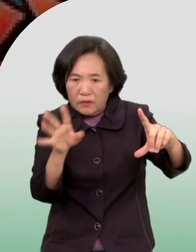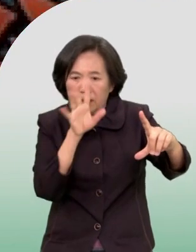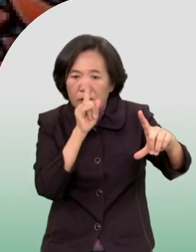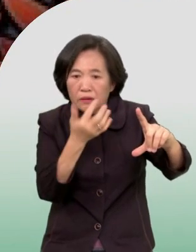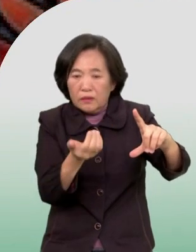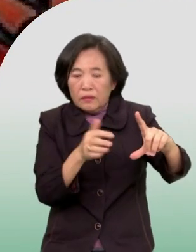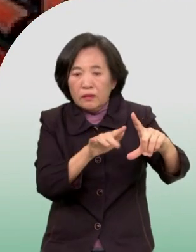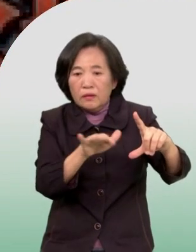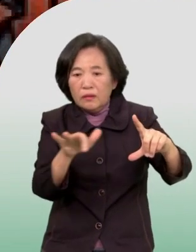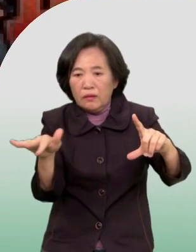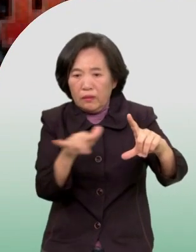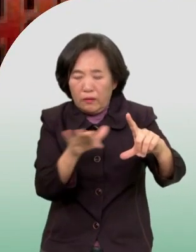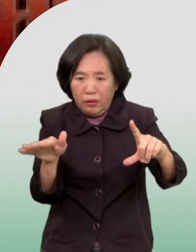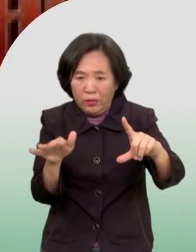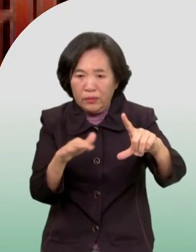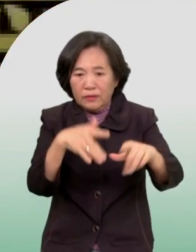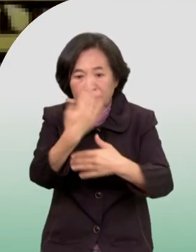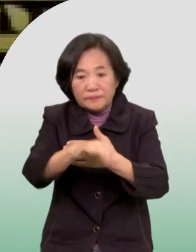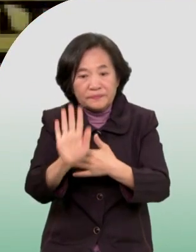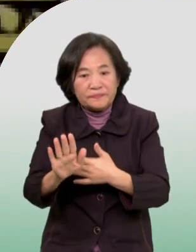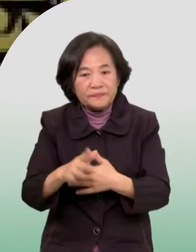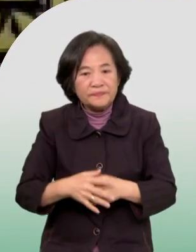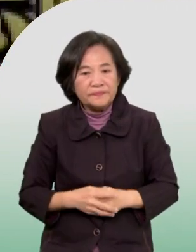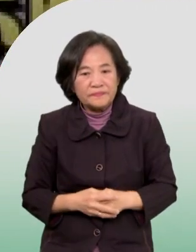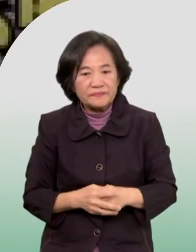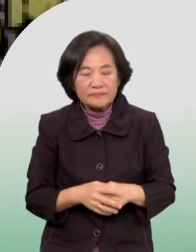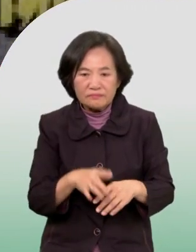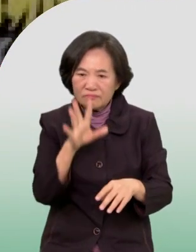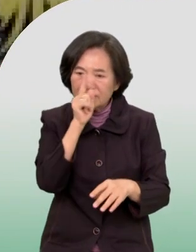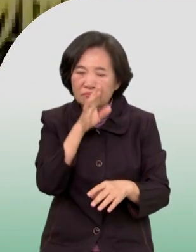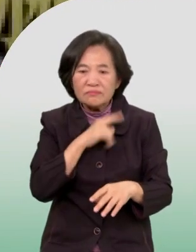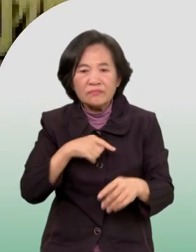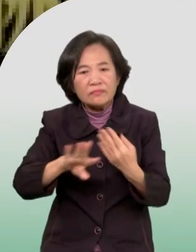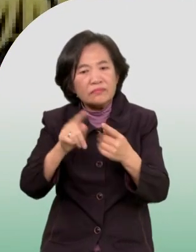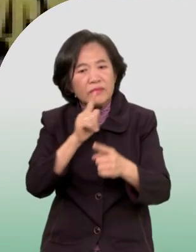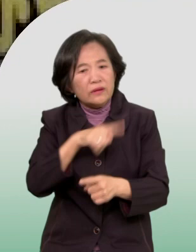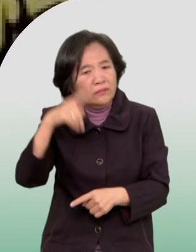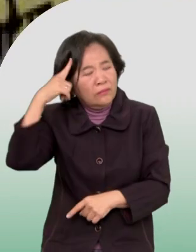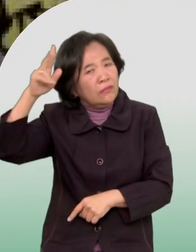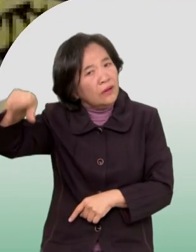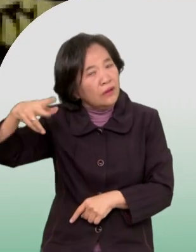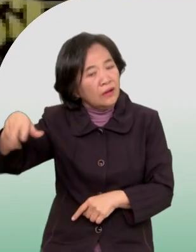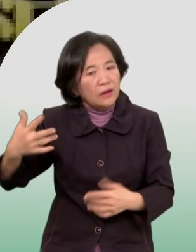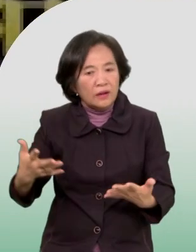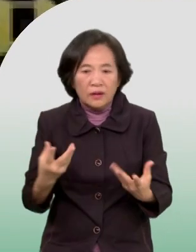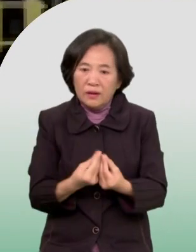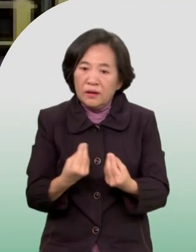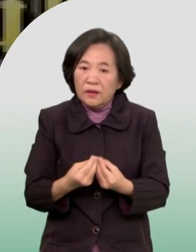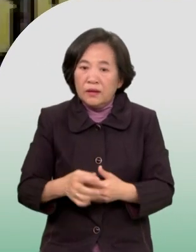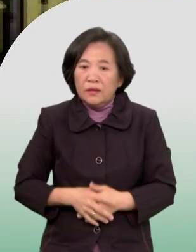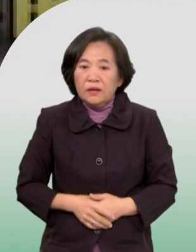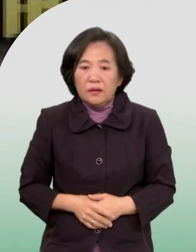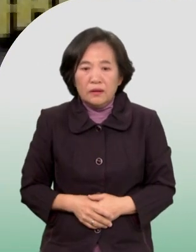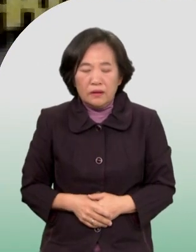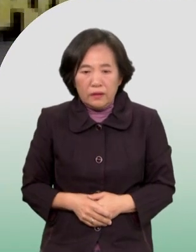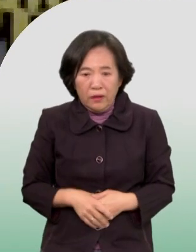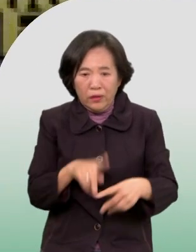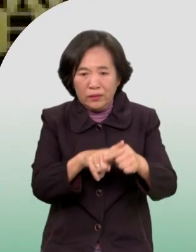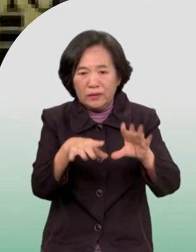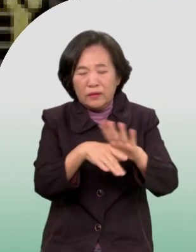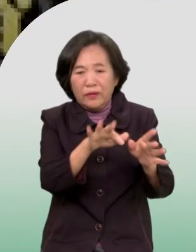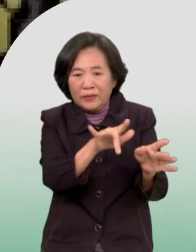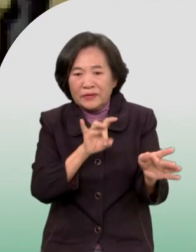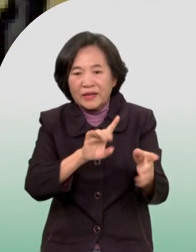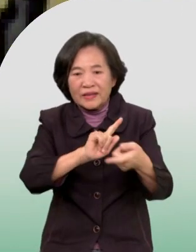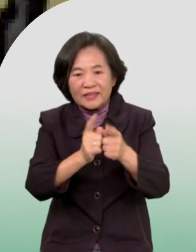前，请民众打个示范样片，下部的节目是用人工孔耳的发音爱音来拼合发音。样片一